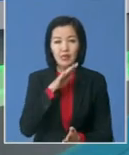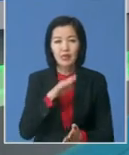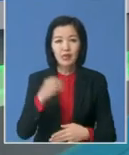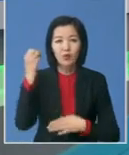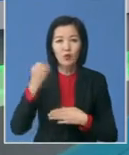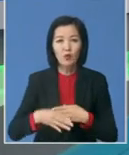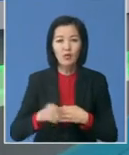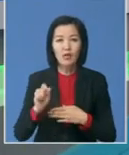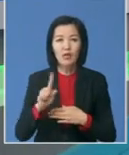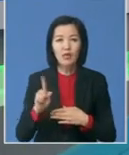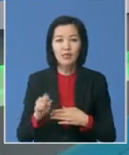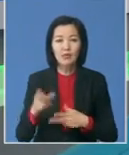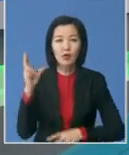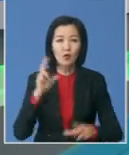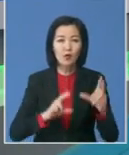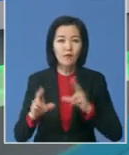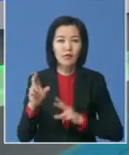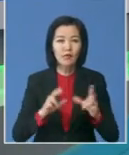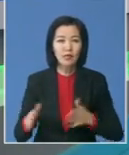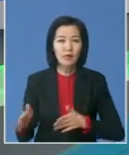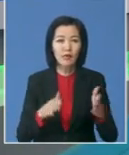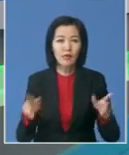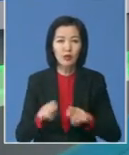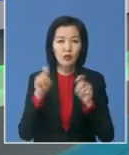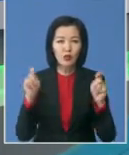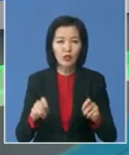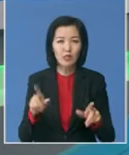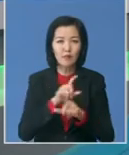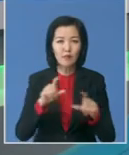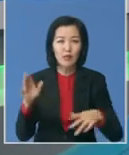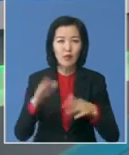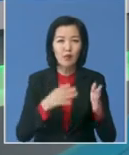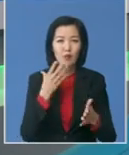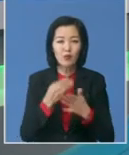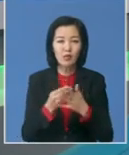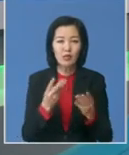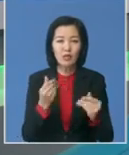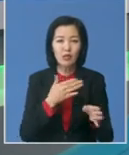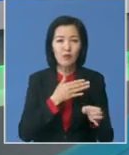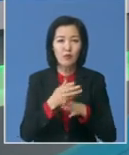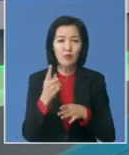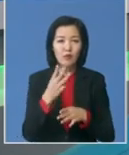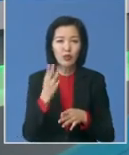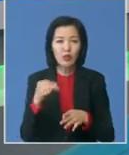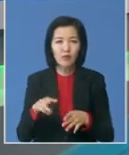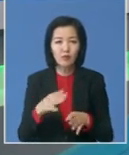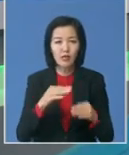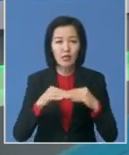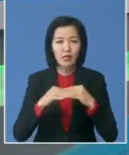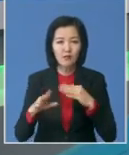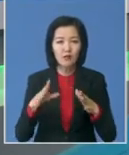Текеліде Орталық Азия университетіне баратын жол ашылды. Білім мекемесінің мамандары өздері қаржы шығарып, бір шақырым жерге асфальт төсеген